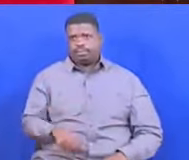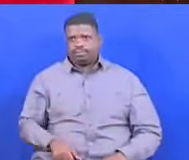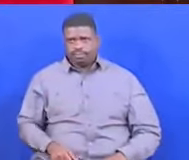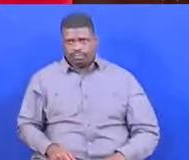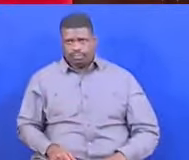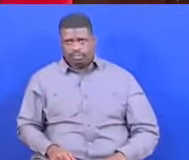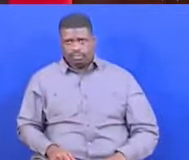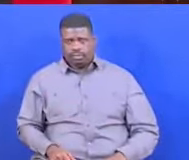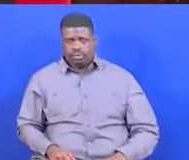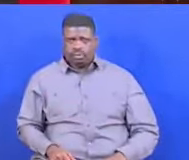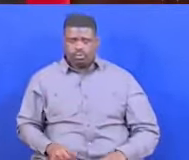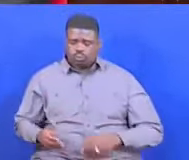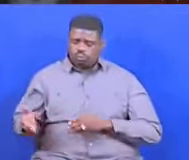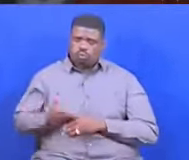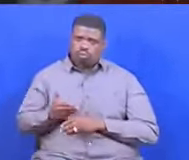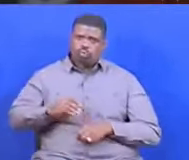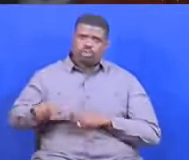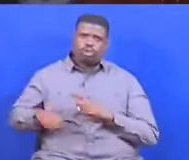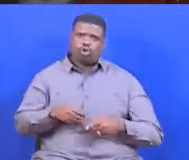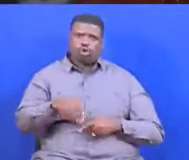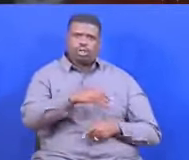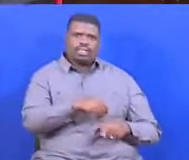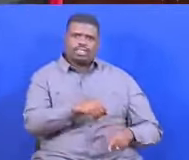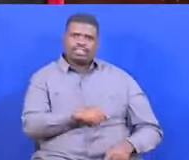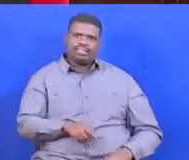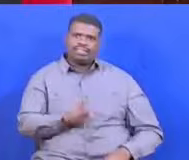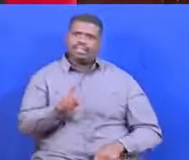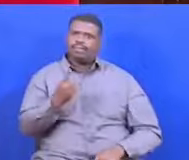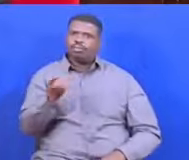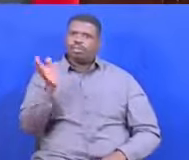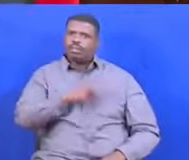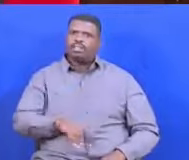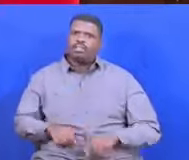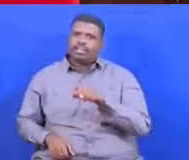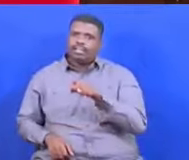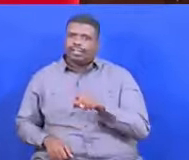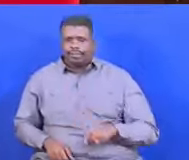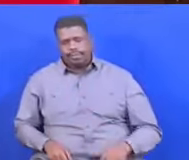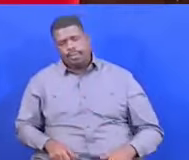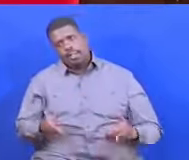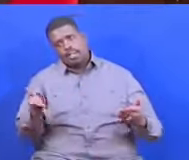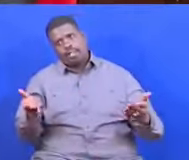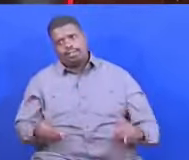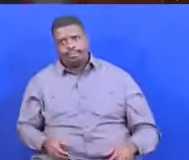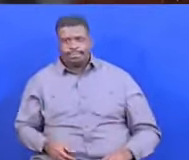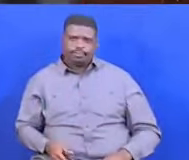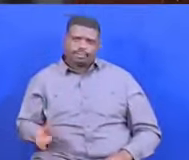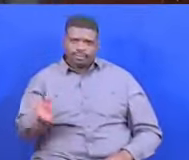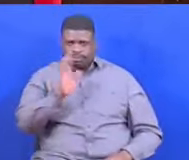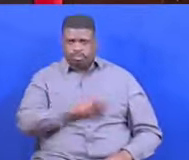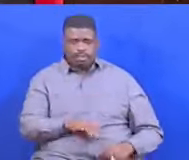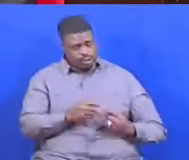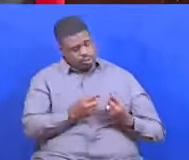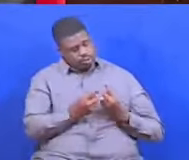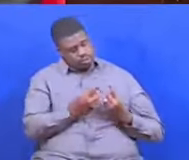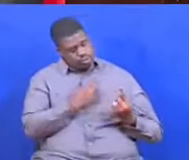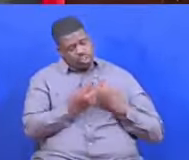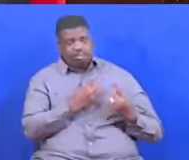kuhusu migogoro ya ardhi. Dakika moja malizia. Ala. Basi nimalizie kwa kusema hivi.